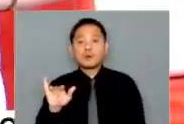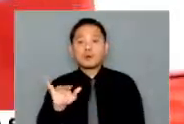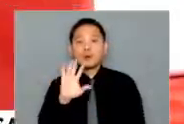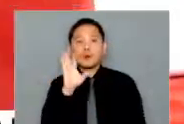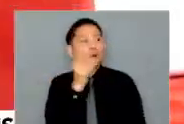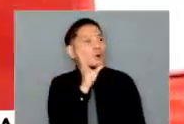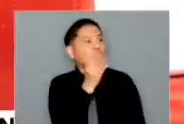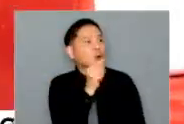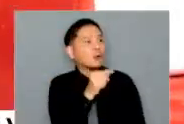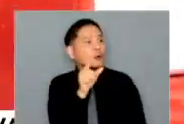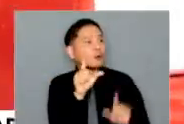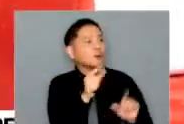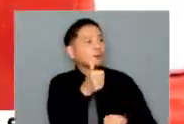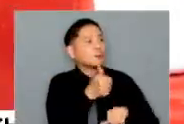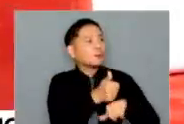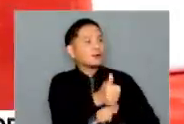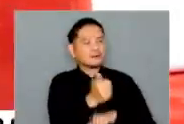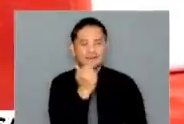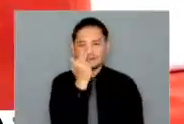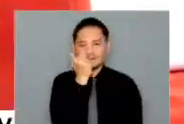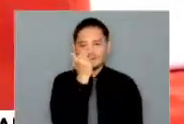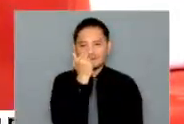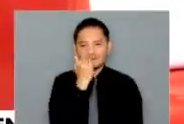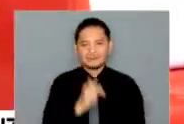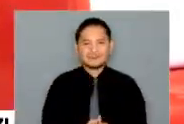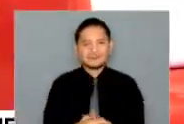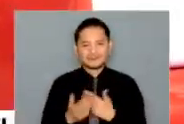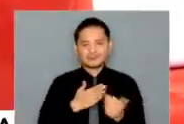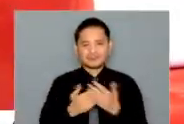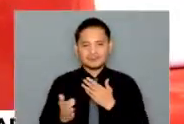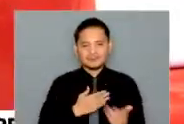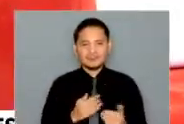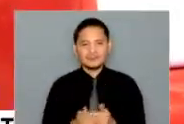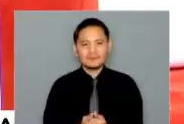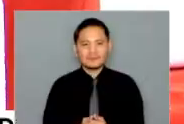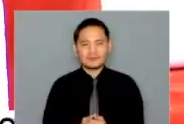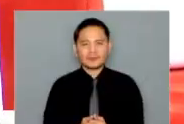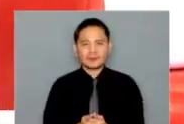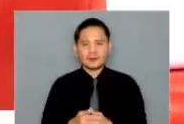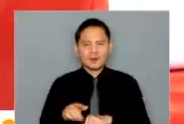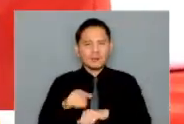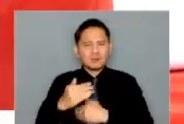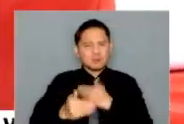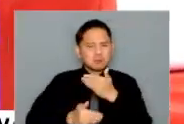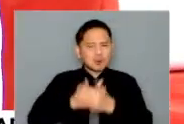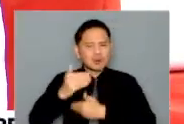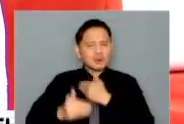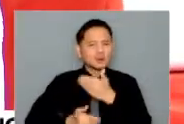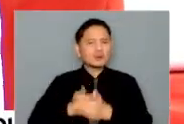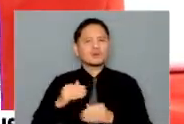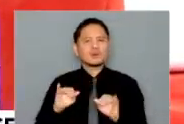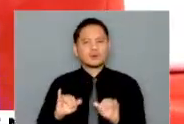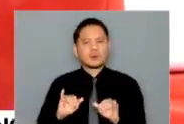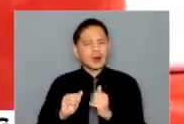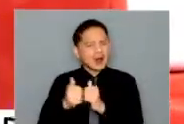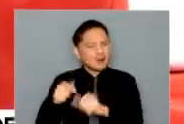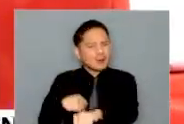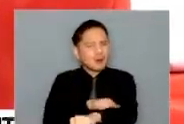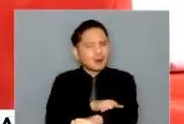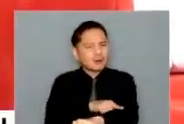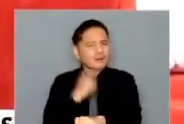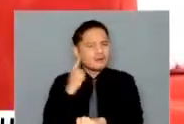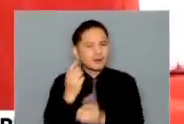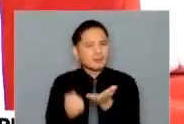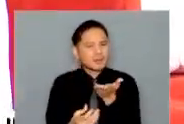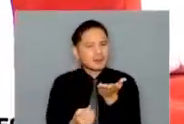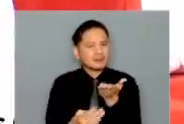ko ha, kasi tita naman natin, ang ganda ng setup. Usually, gano'ng katagal po ba yung process ng pag-setup? Pati sama nyo na po yung gano'ng katagal po yung pagluto ng mga inyong